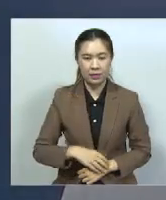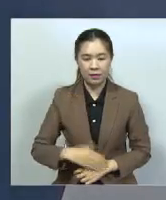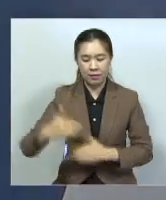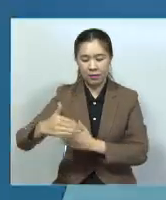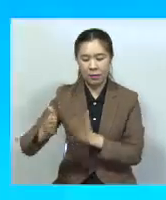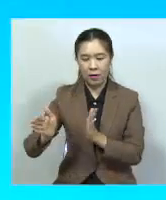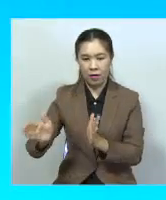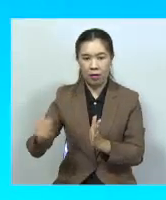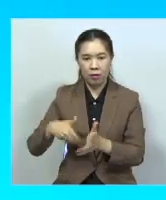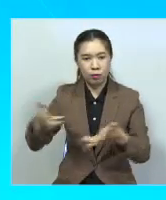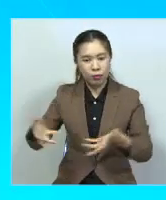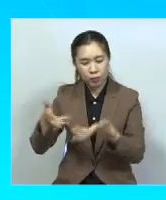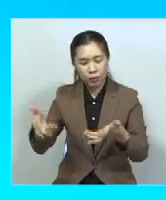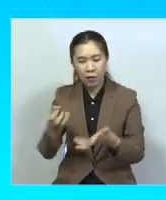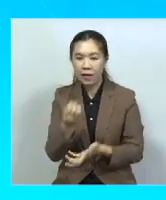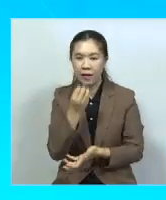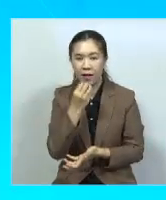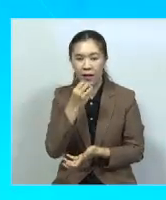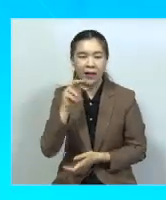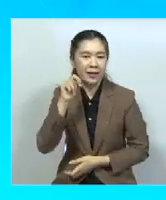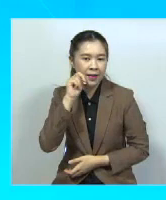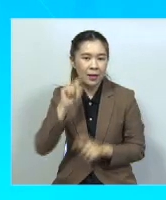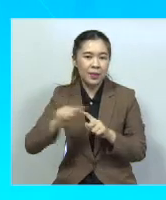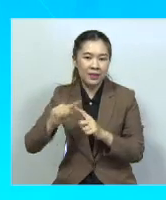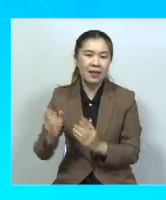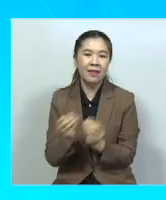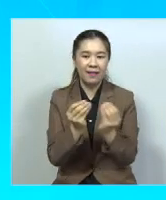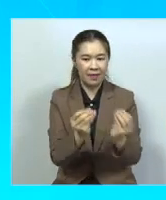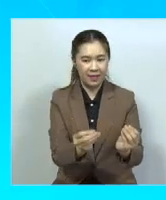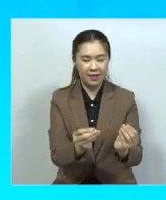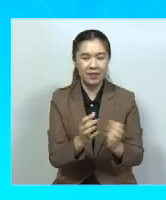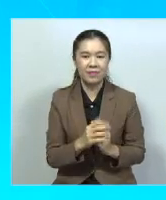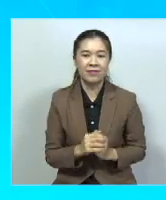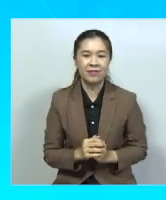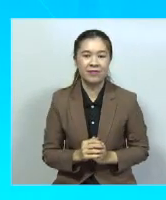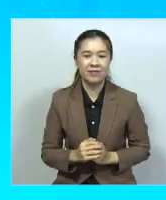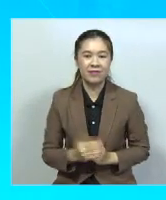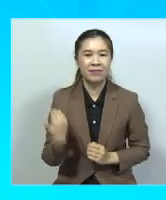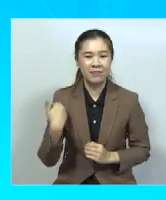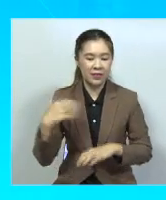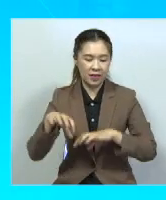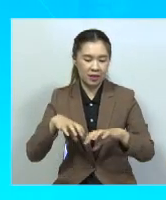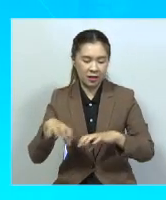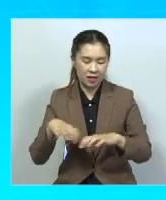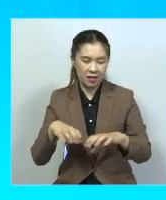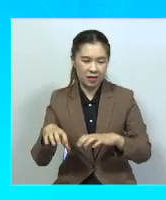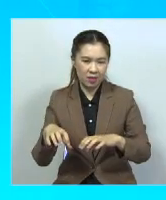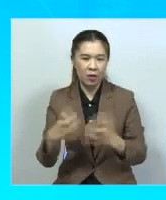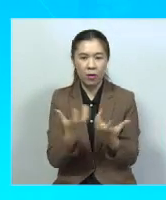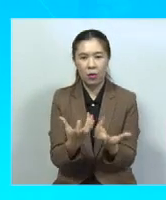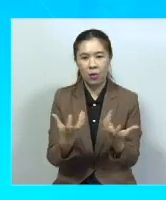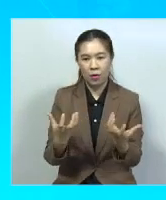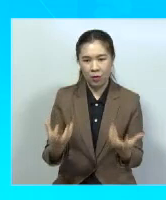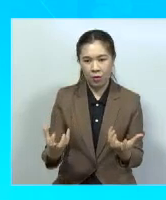วพระราชทานสำหรับบริการอาหารและน้ำดื่มให้กับทุกคนที่ไปร่วมพิธีด้วยนะคะรวมทั้งมีการจัดสินค้าจากกรมการค้าภาย